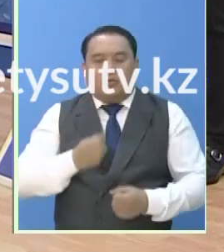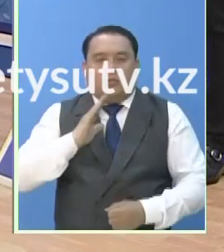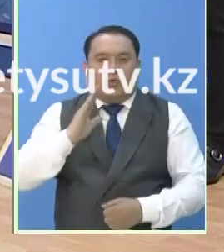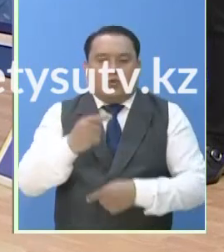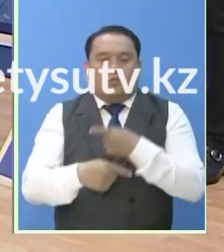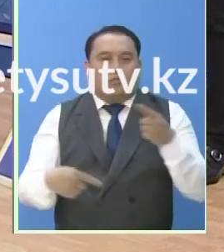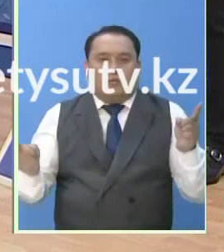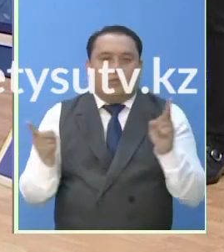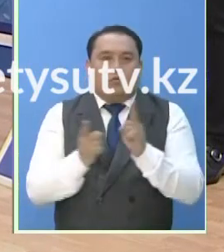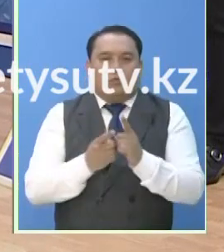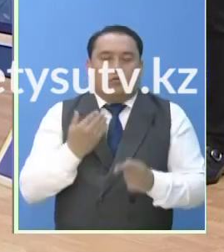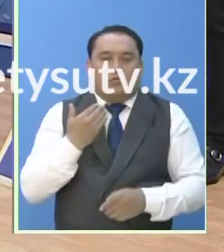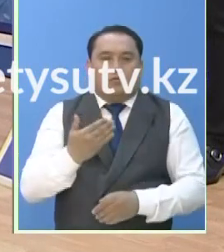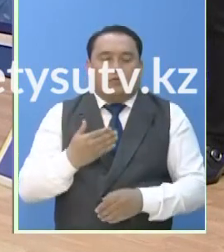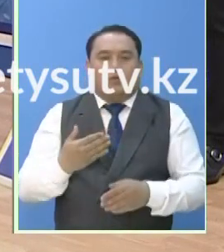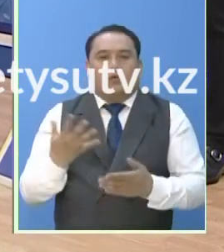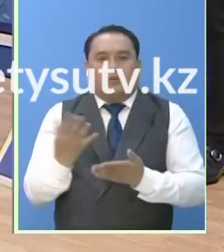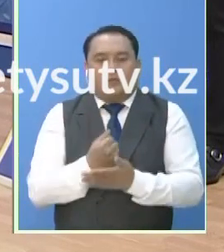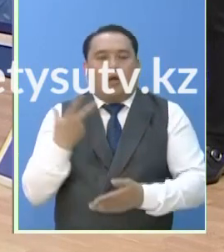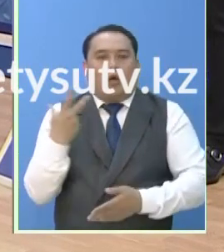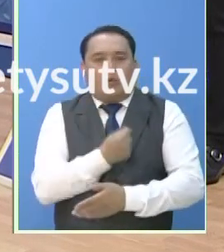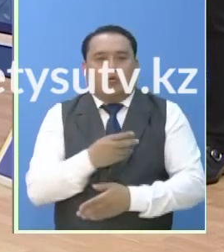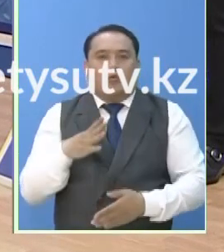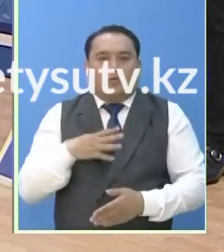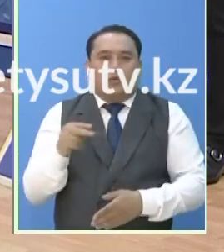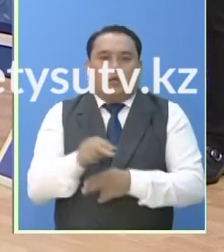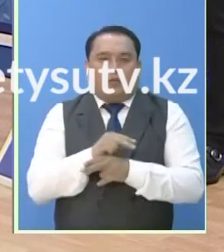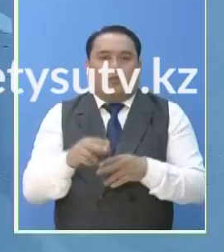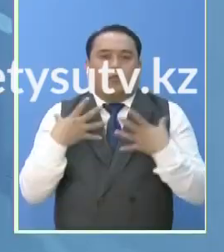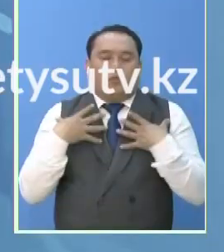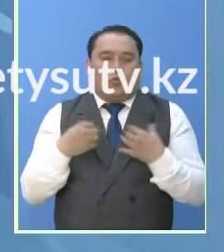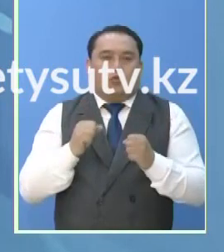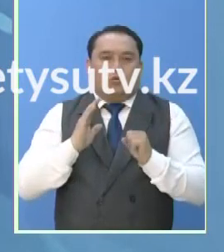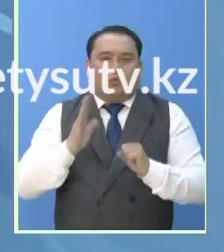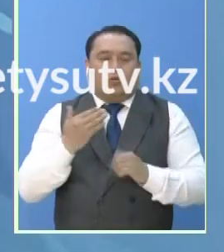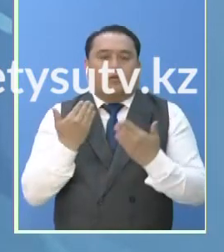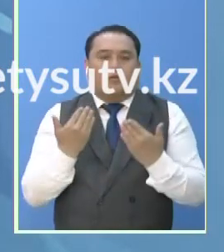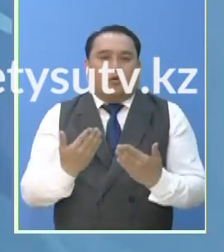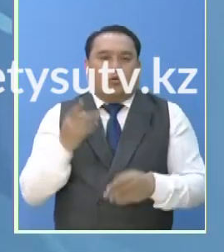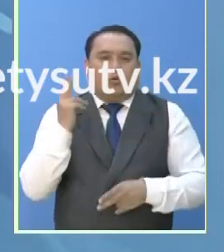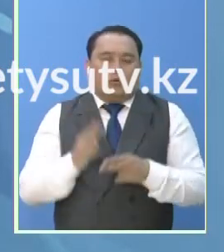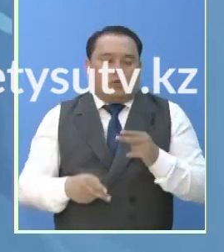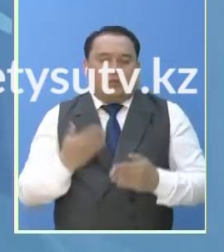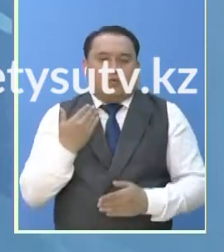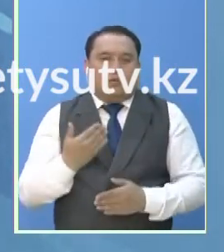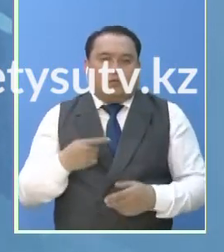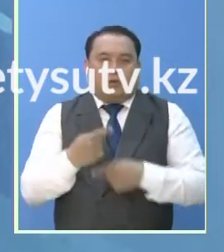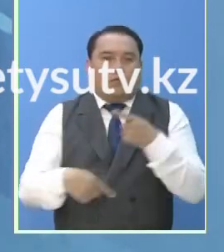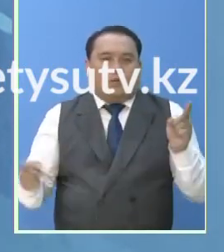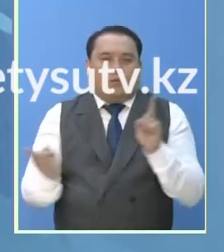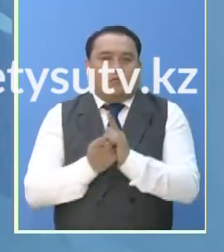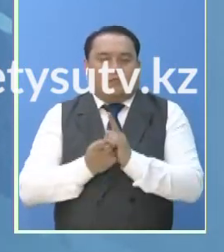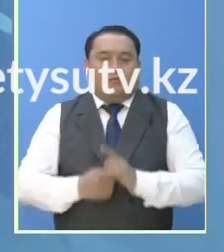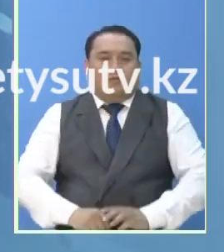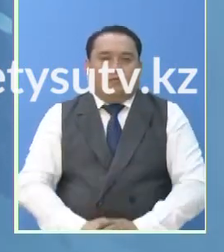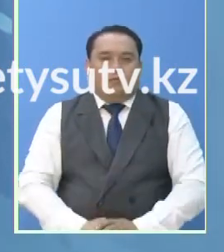үшін алғысымызды білдіреміз. Сіздеріңізге береке берсін. Вакцина алған екенсіздер, ем болсын. Қадірлі көрермен, бүгінше осы. Мен сіздермен алдағы уақытта